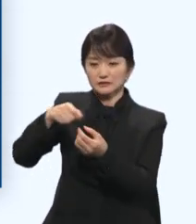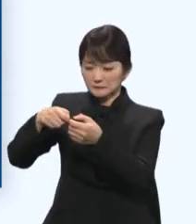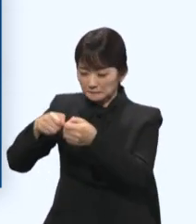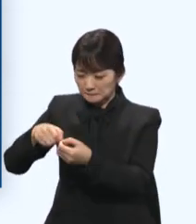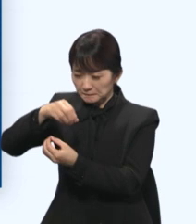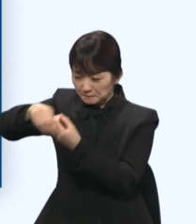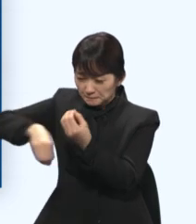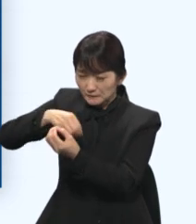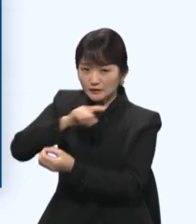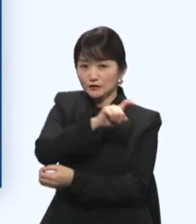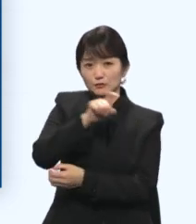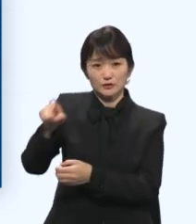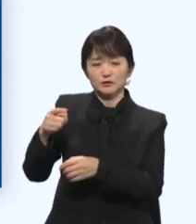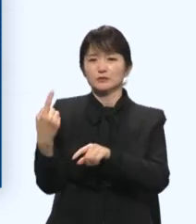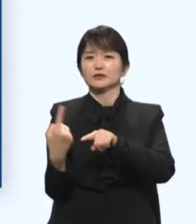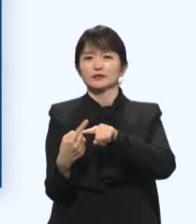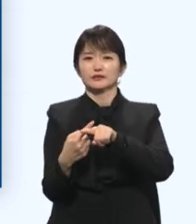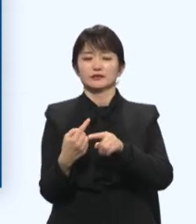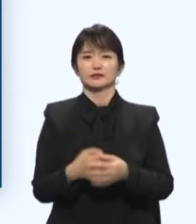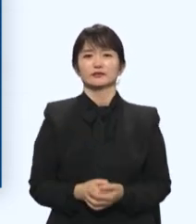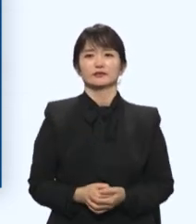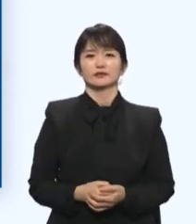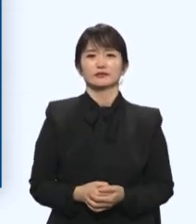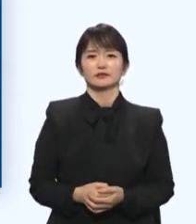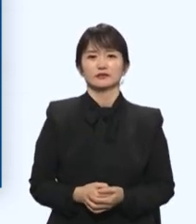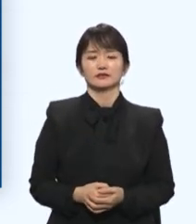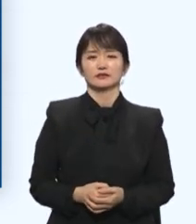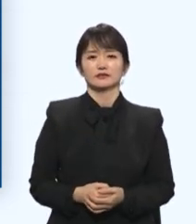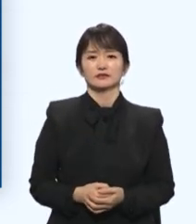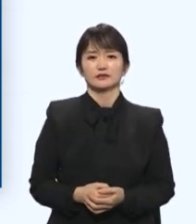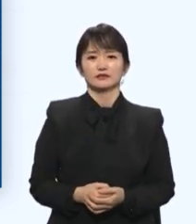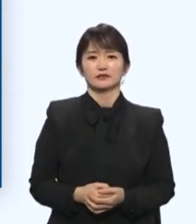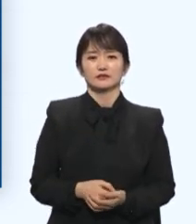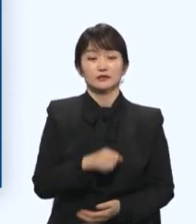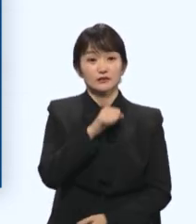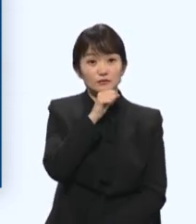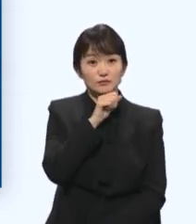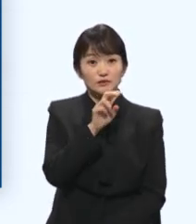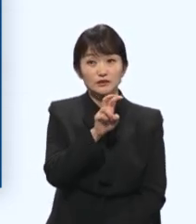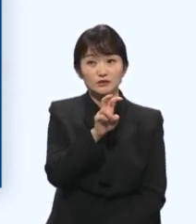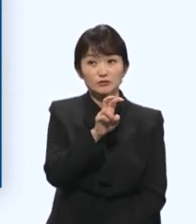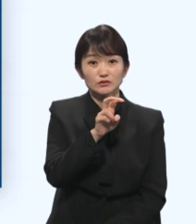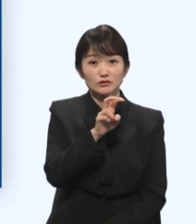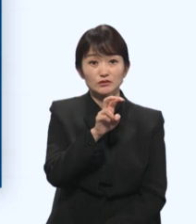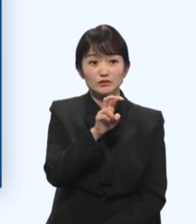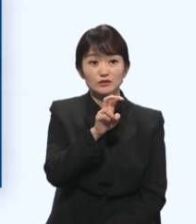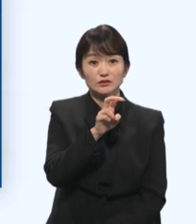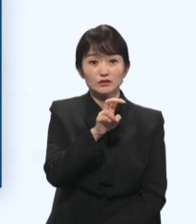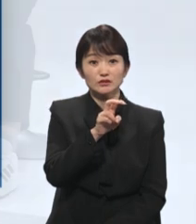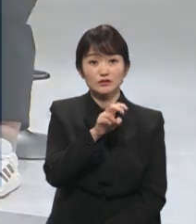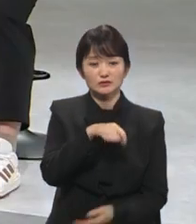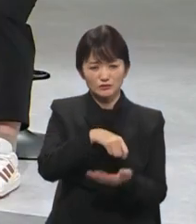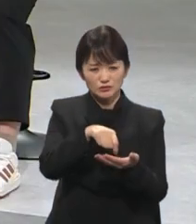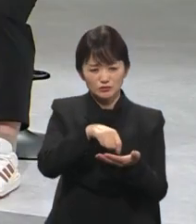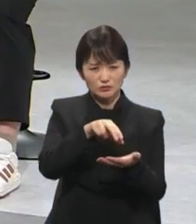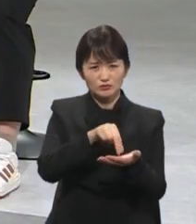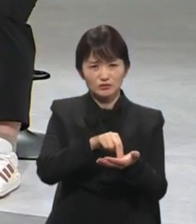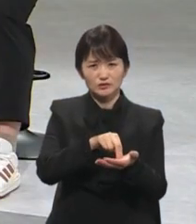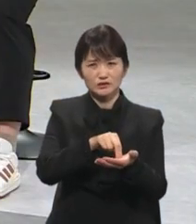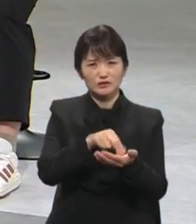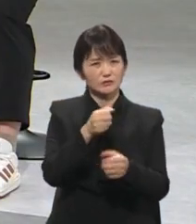식의 이야기를 하기도 하고요 근데 저기서 이제 포인트는 애초에 20점이 주관식 문제를 저렇게 내면 어떡하냐라고 하는 이야기들까지 좀 나오고 있는